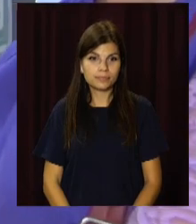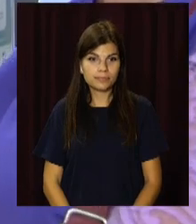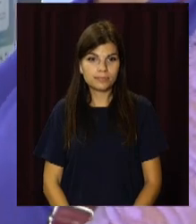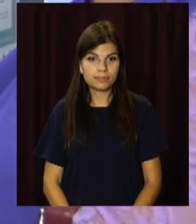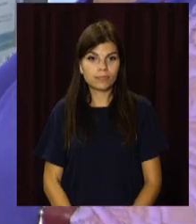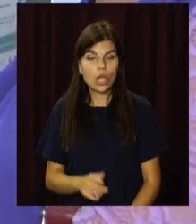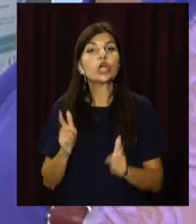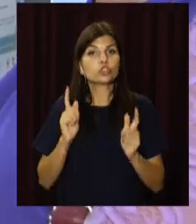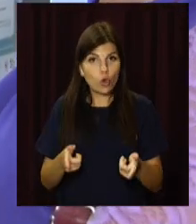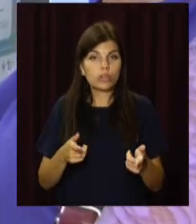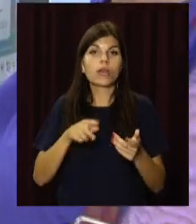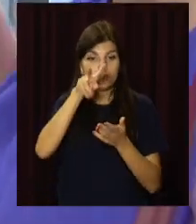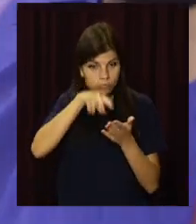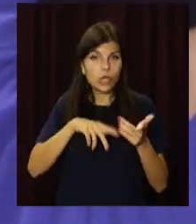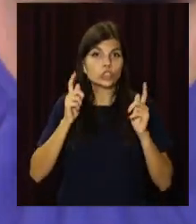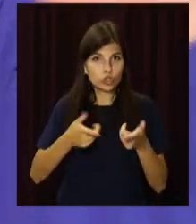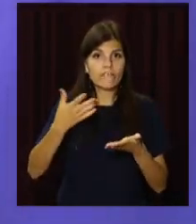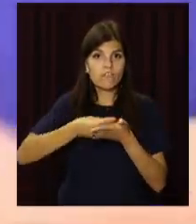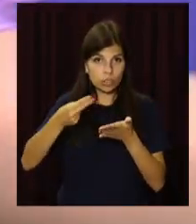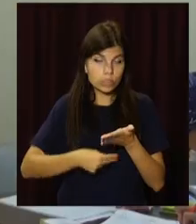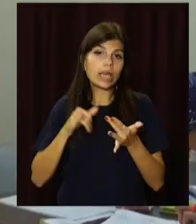Відводу на вакцинацію. Туди.